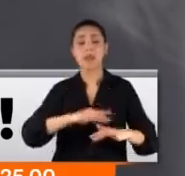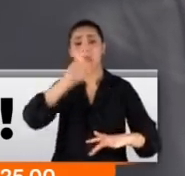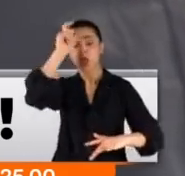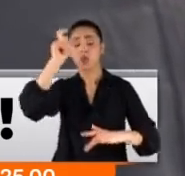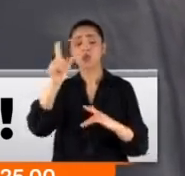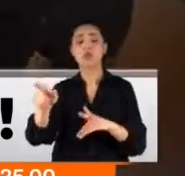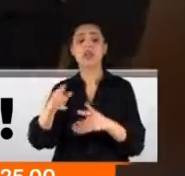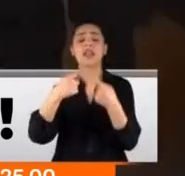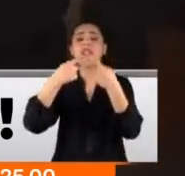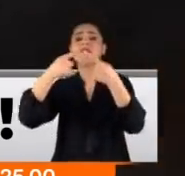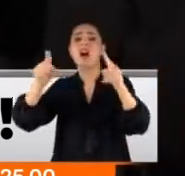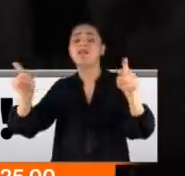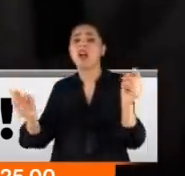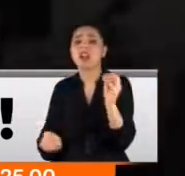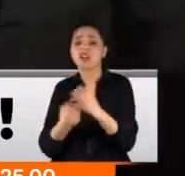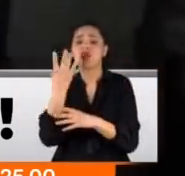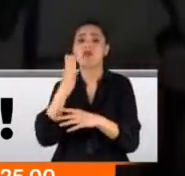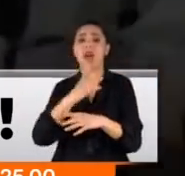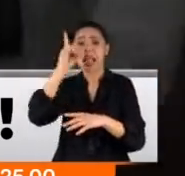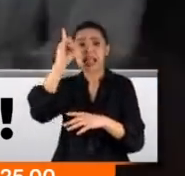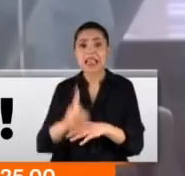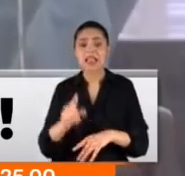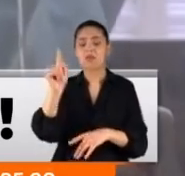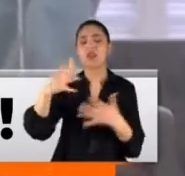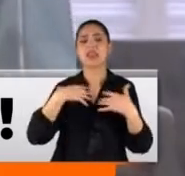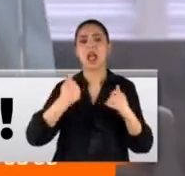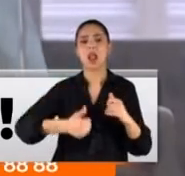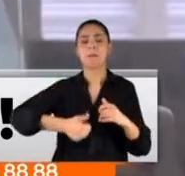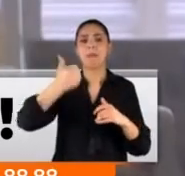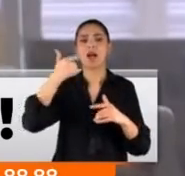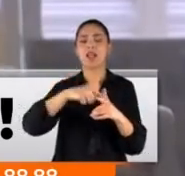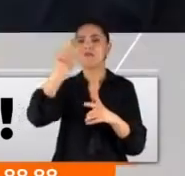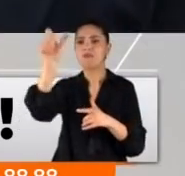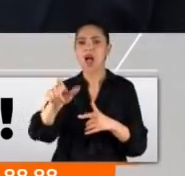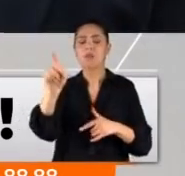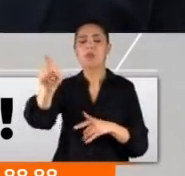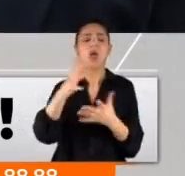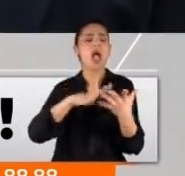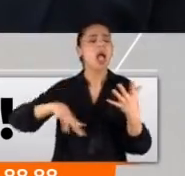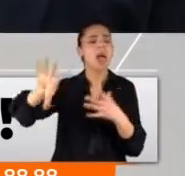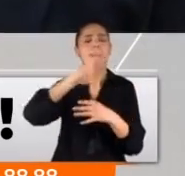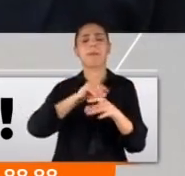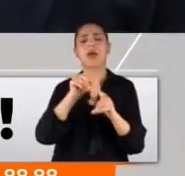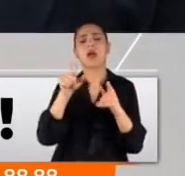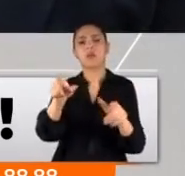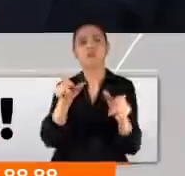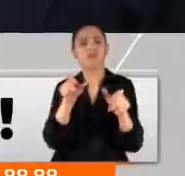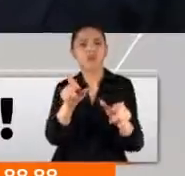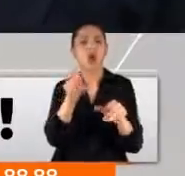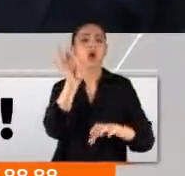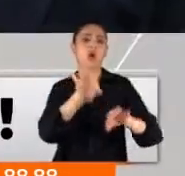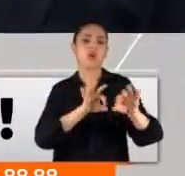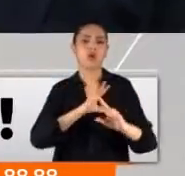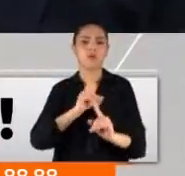yerde görülmeyen mutasyonlar ortaya çıkıyor. Sağlık Bakanlığı tüm mutasyonları mercek altına aldı. 400 civar insana mutasyonlu